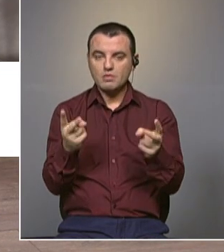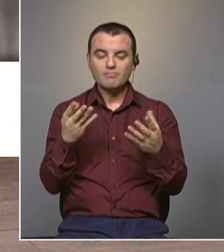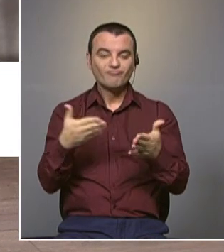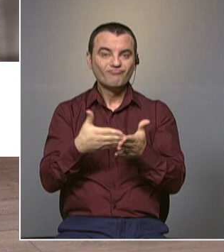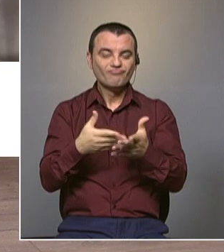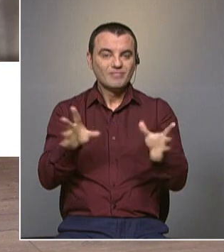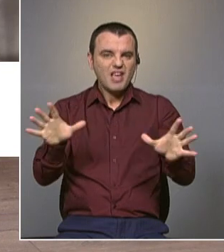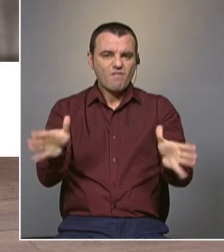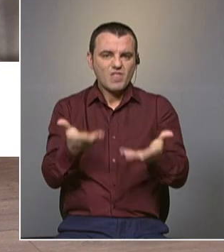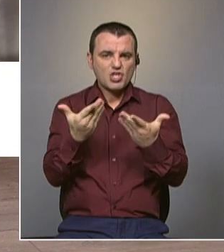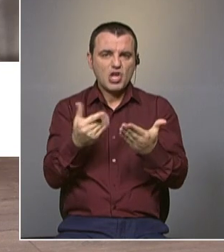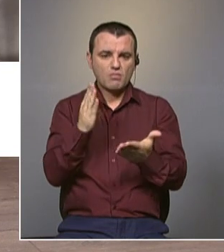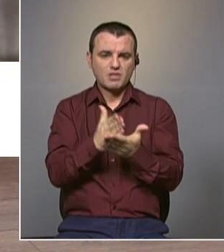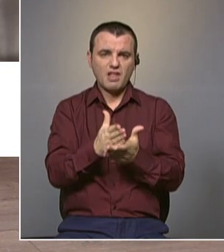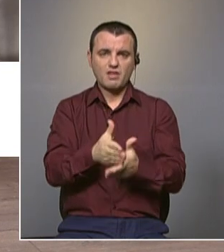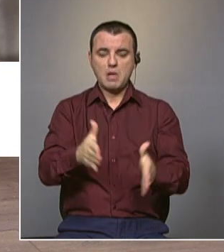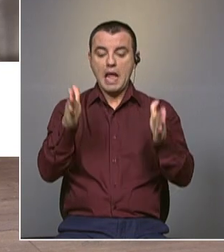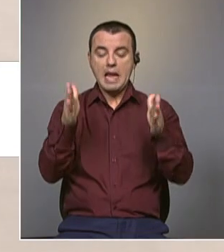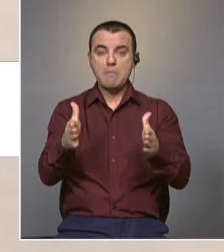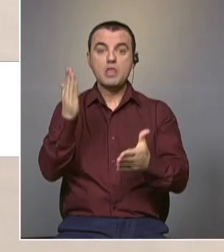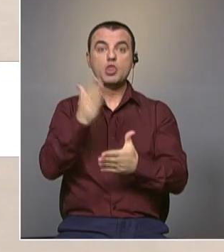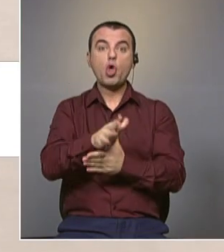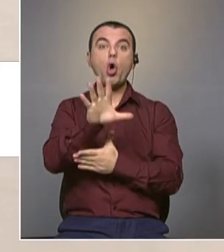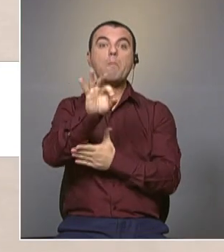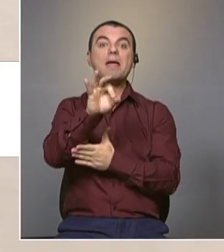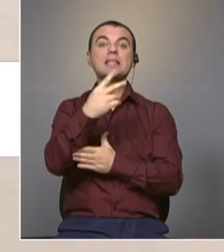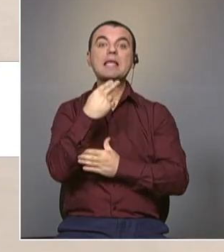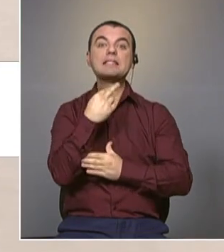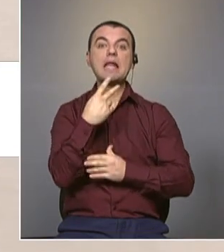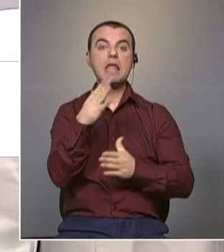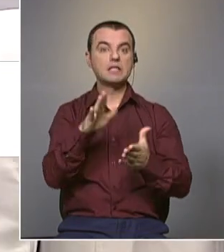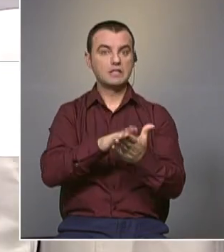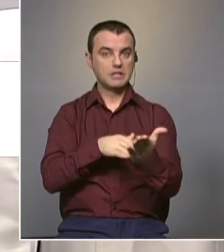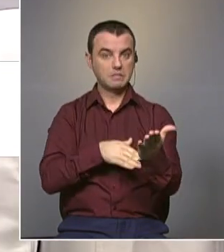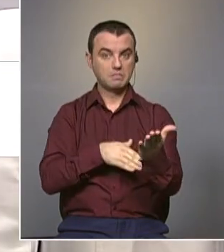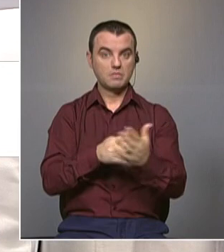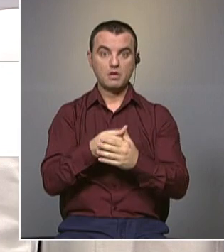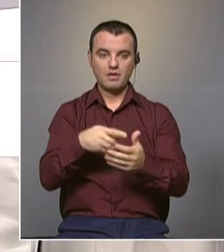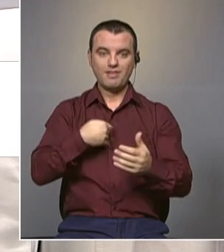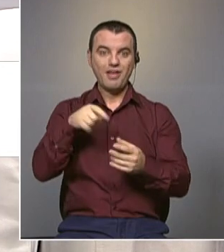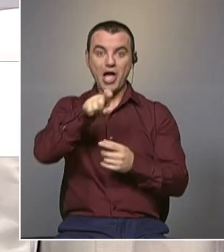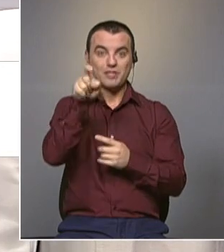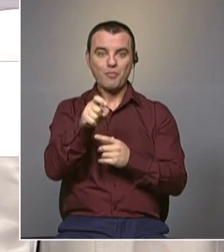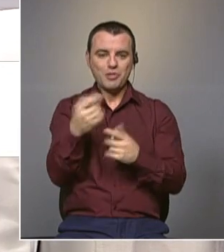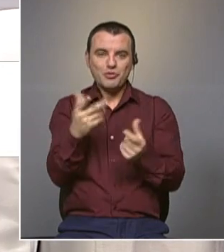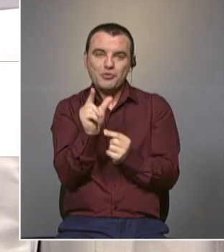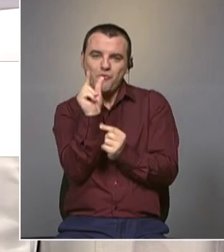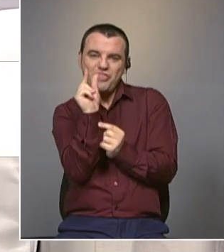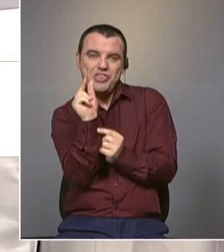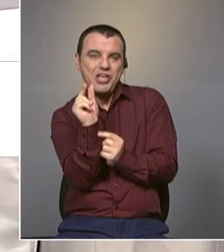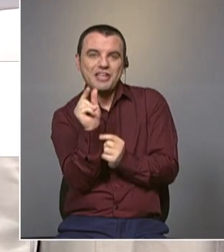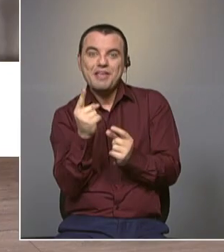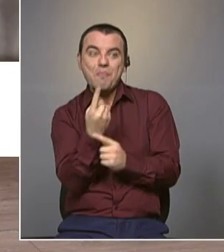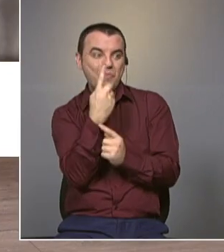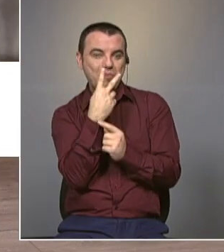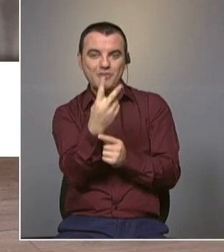началото поставихме лимит от 50 страници. Тоест, аз ви попитах, когато видях за първи път книжките, защо са толкова тънки. Ами не, те